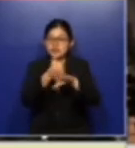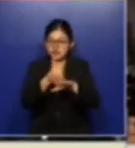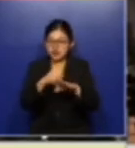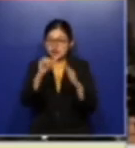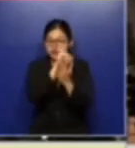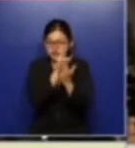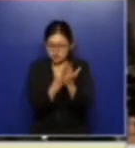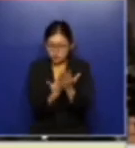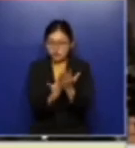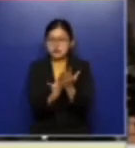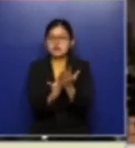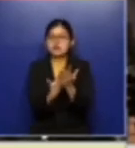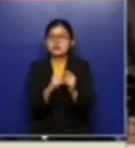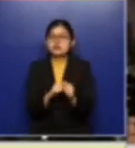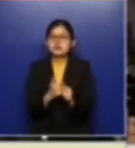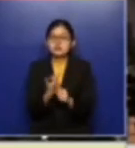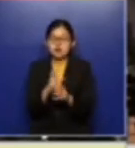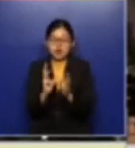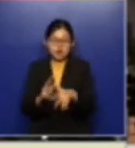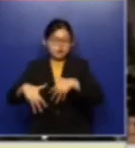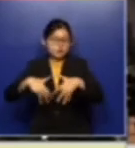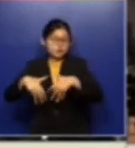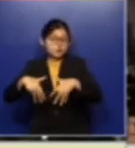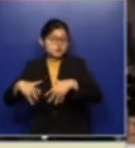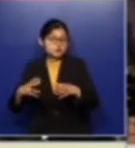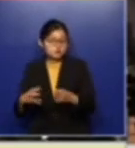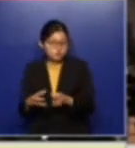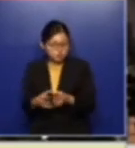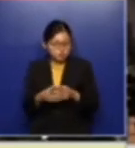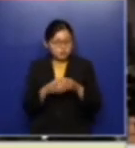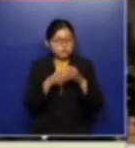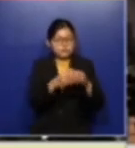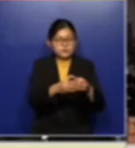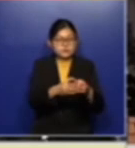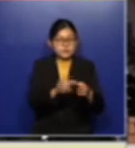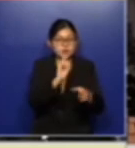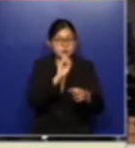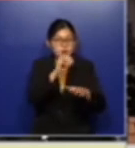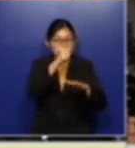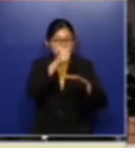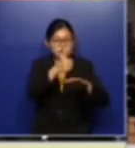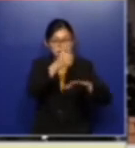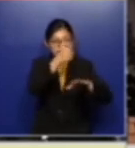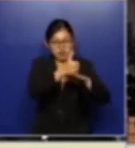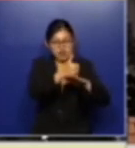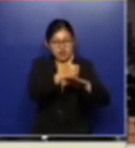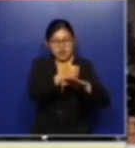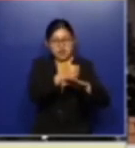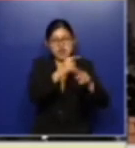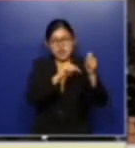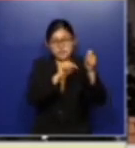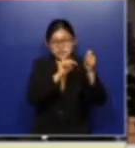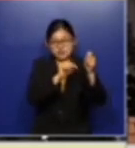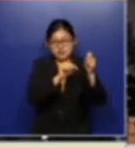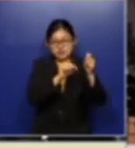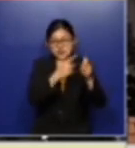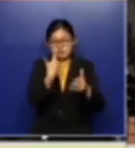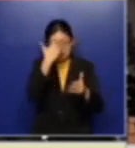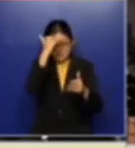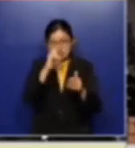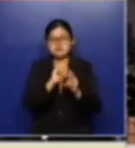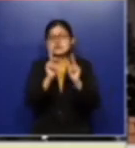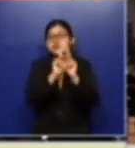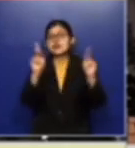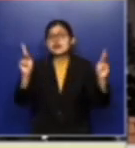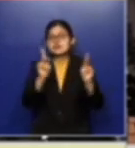ร้องเรียนโดยชาวบ้านเนี่ยไปบอกท่านนายอำเภอในอำเภอก็จะเสนอไปจังหวัดเขามีคณะกรรมการประ